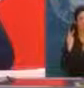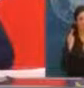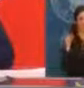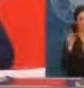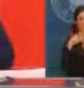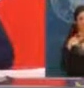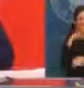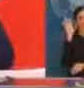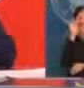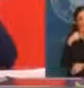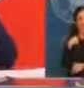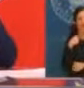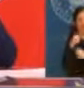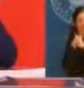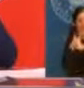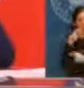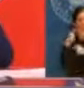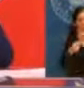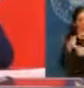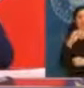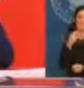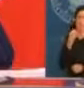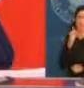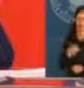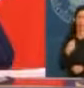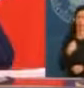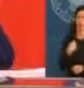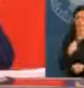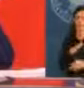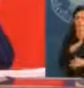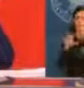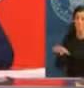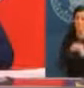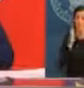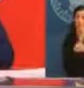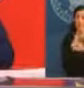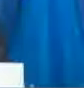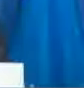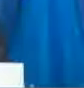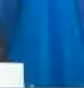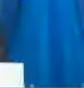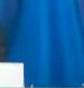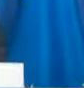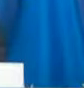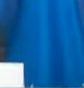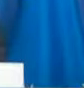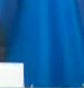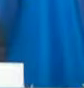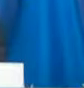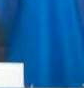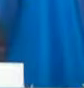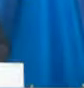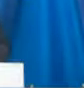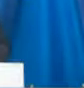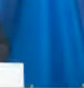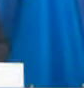io rispondo in modo chiaro, ma se una persona ha bisogno di fare ricorso a cure mediche, chiama un